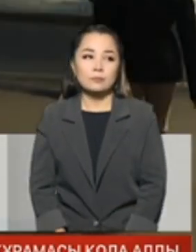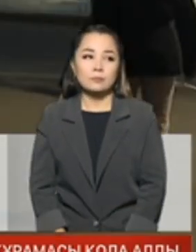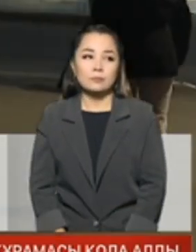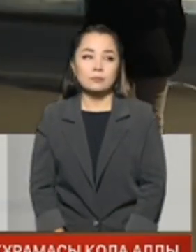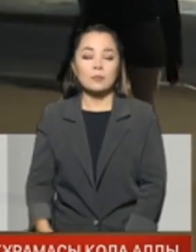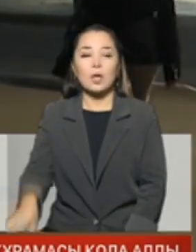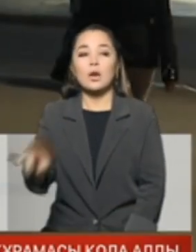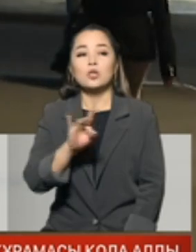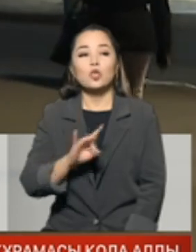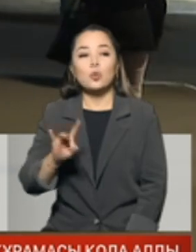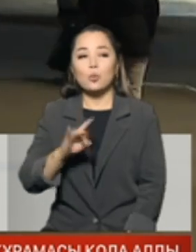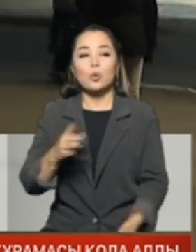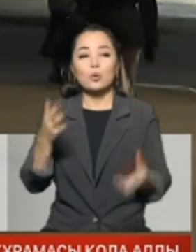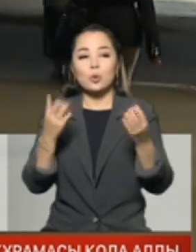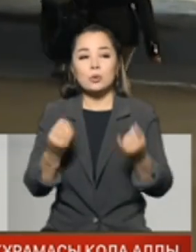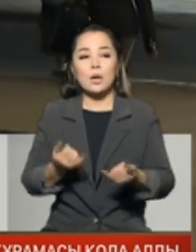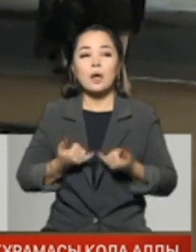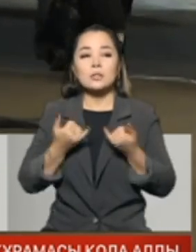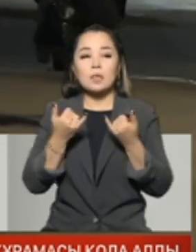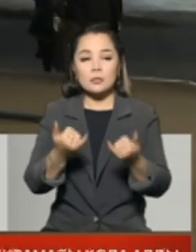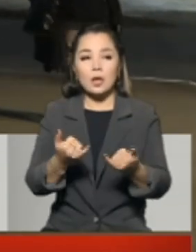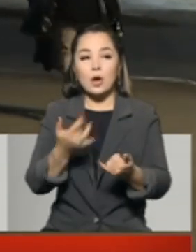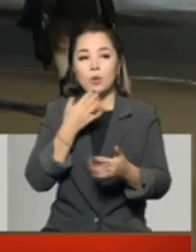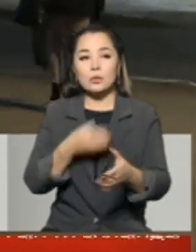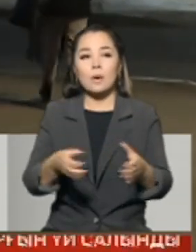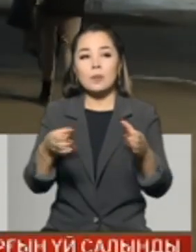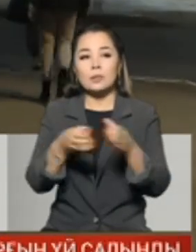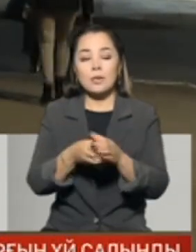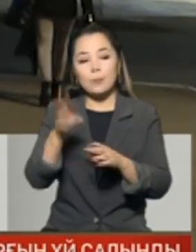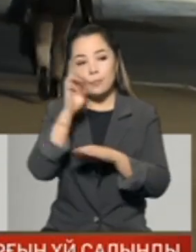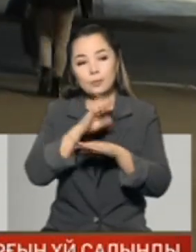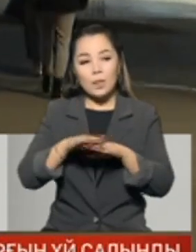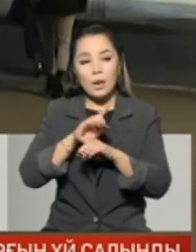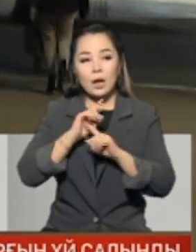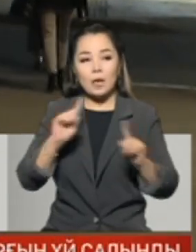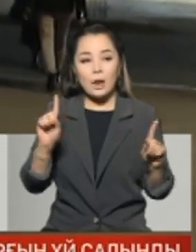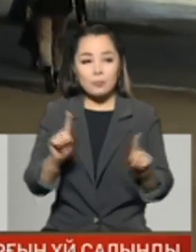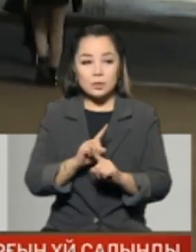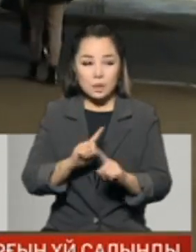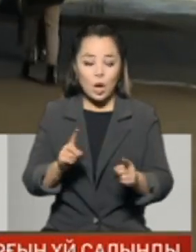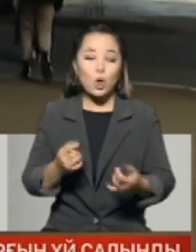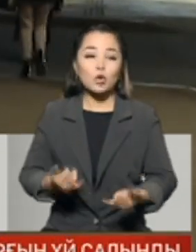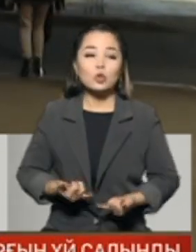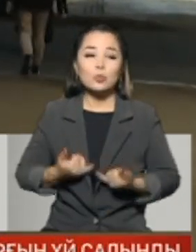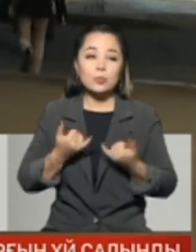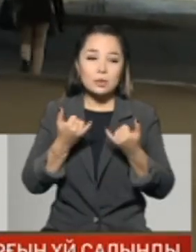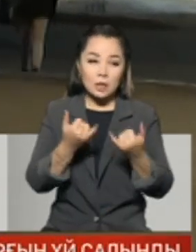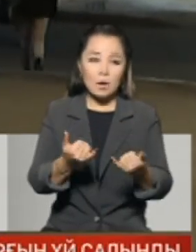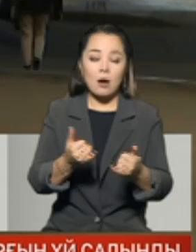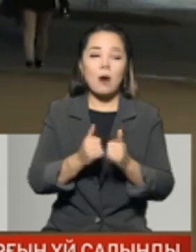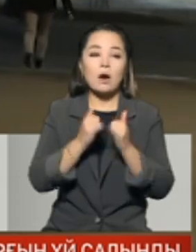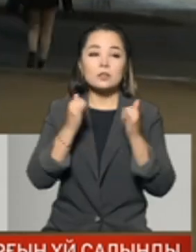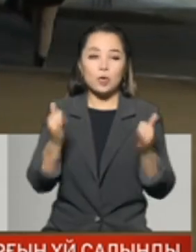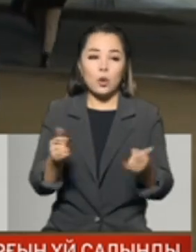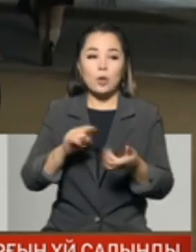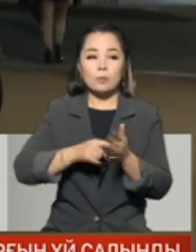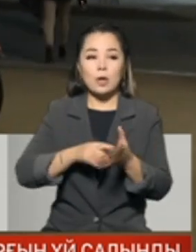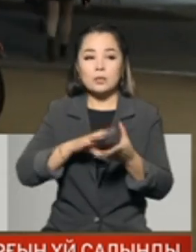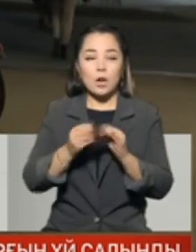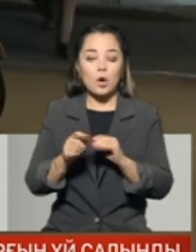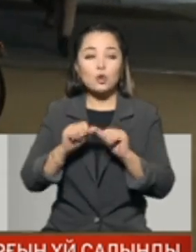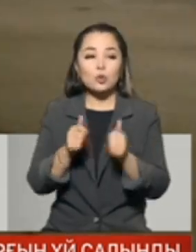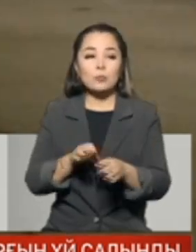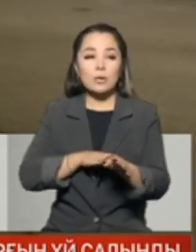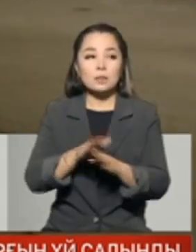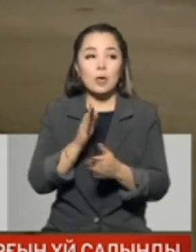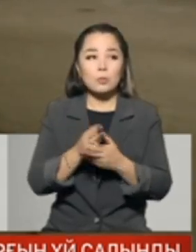Республика күні қарсаңында ұлттық бірлікті мемлекеттік рәміздерге деген құрметті арттыру мақсатында ұйымдастырылып